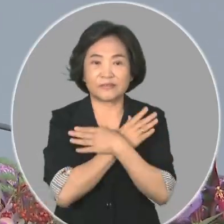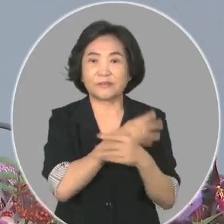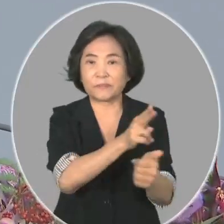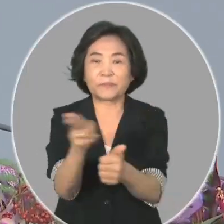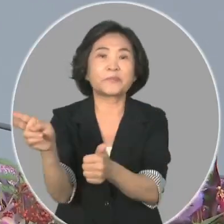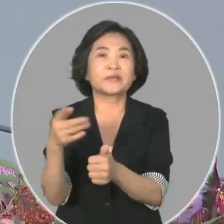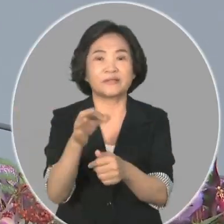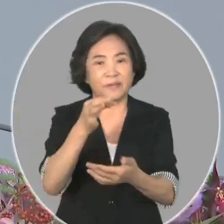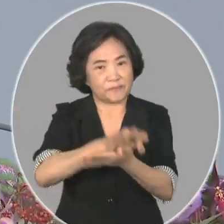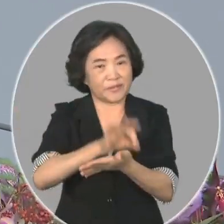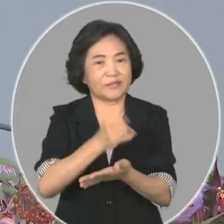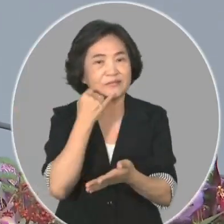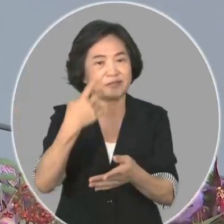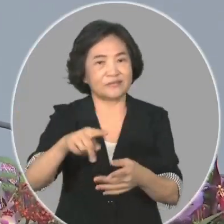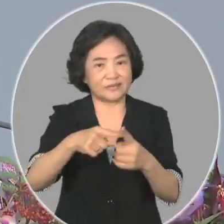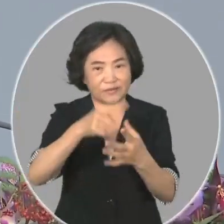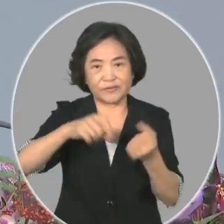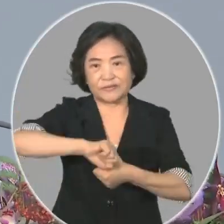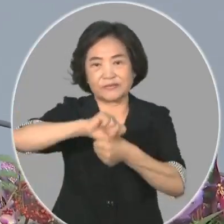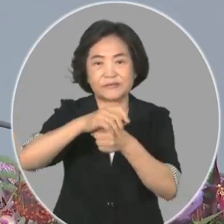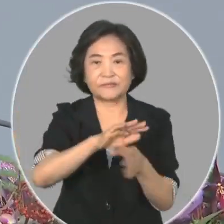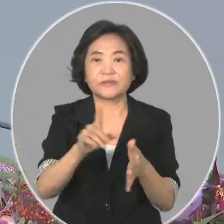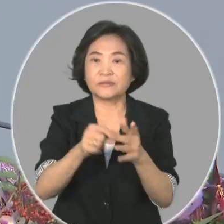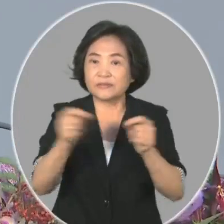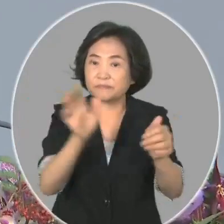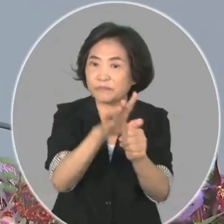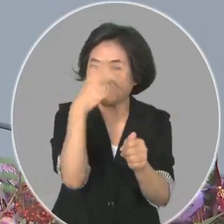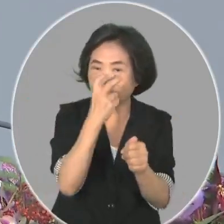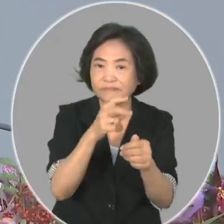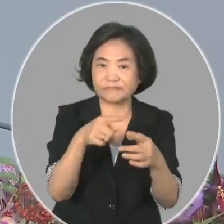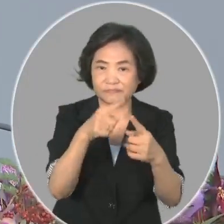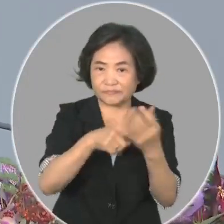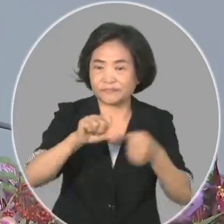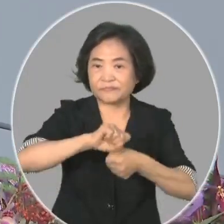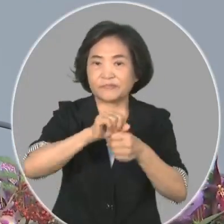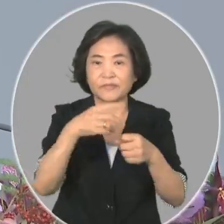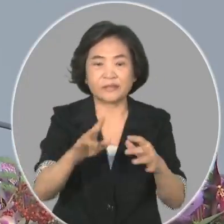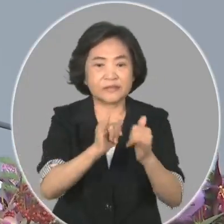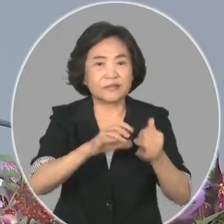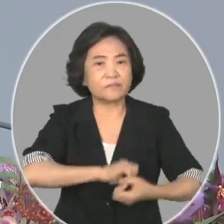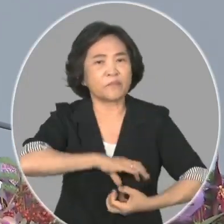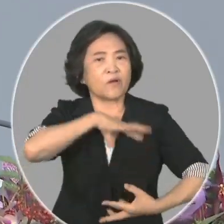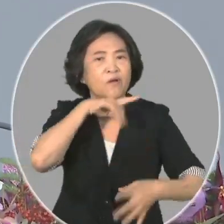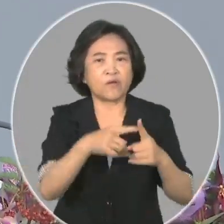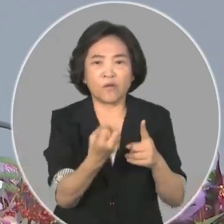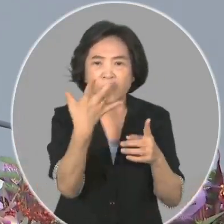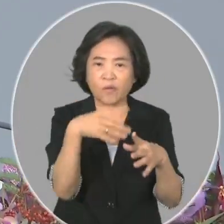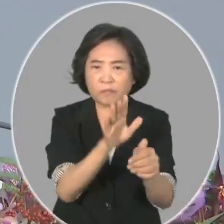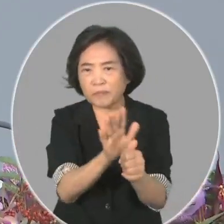额。我们也充斥长照的服务能量，更提出因应高龄社会的对策方